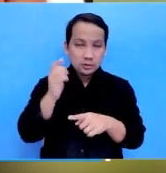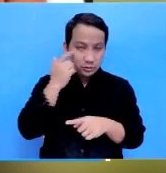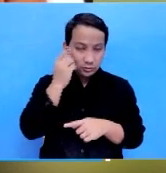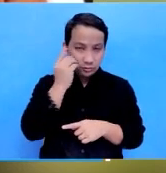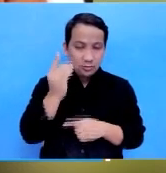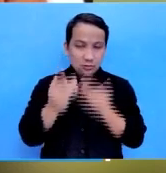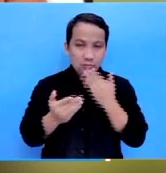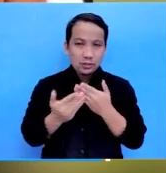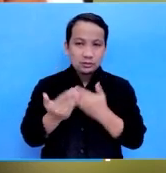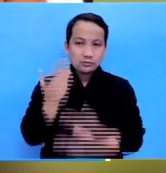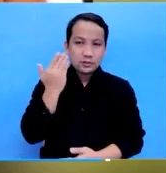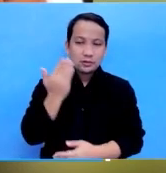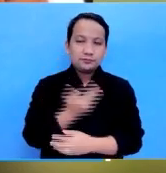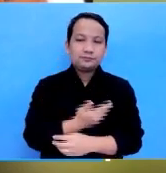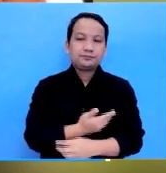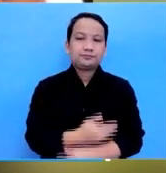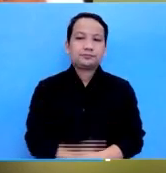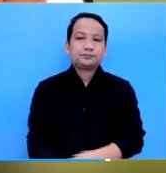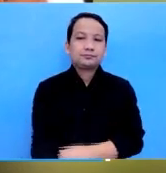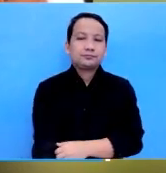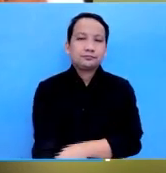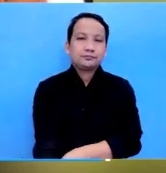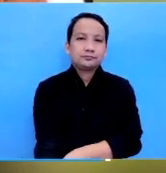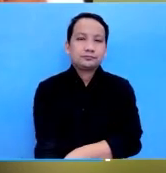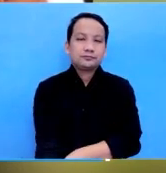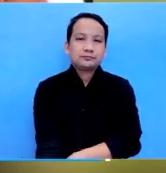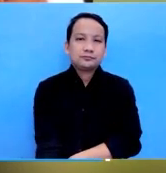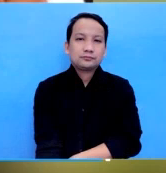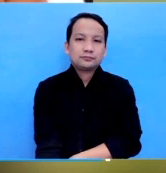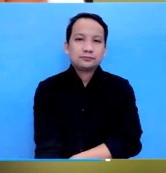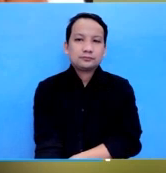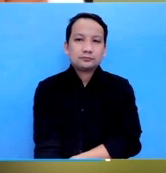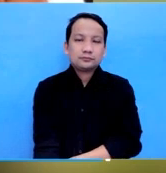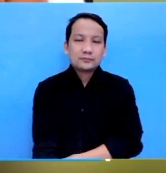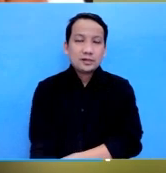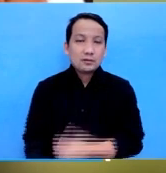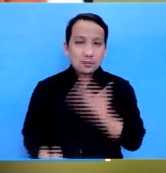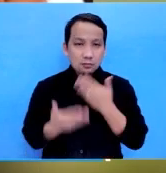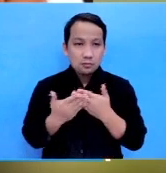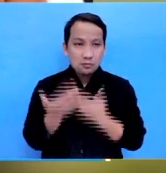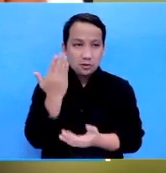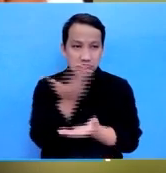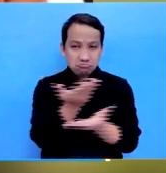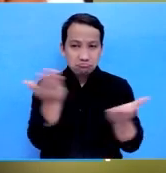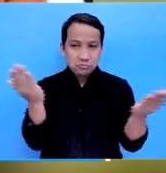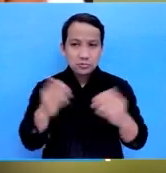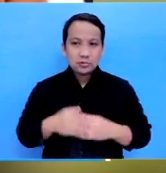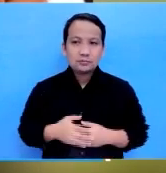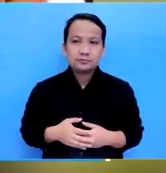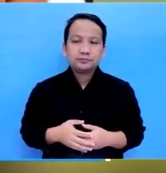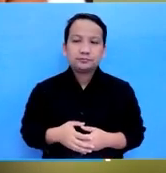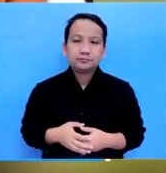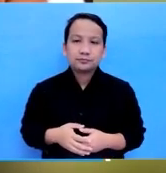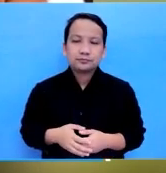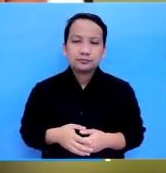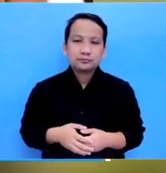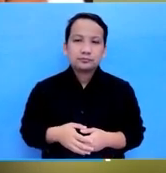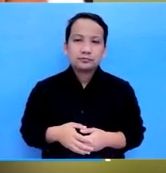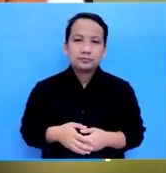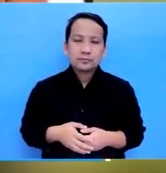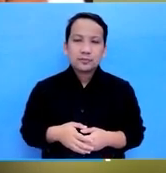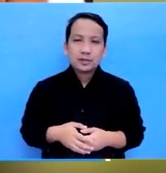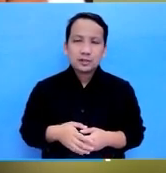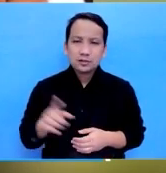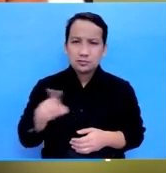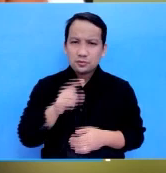umaga, Professor. Yes, magandang umaga, Gretchen, at sa mga nanonood sa atin sa frontline. Okay, sa mga nabanggit po natin na